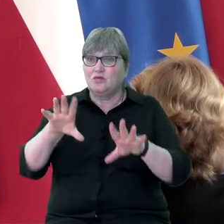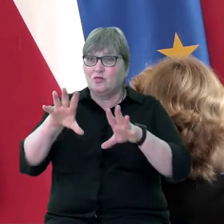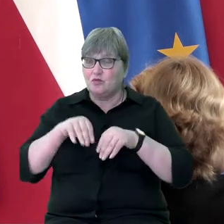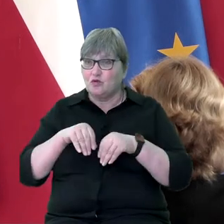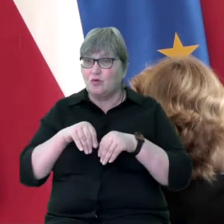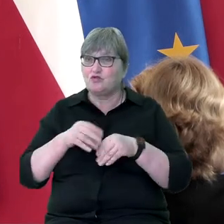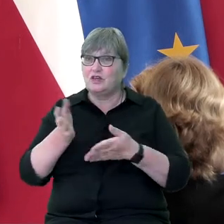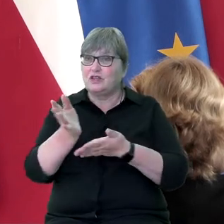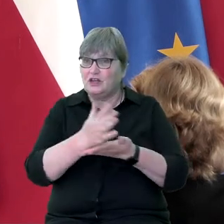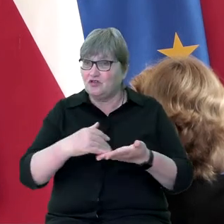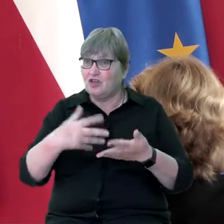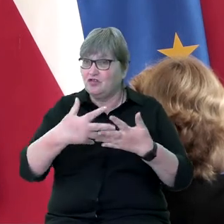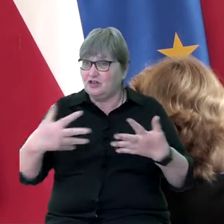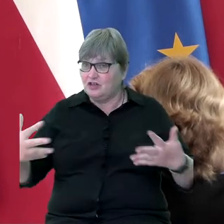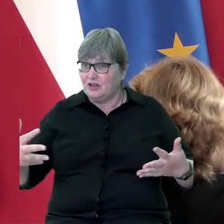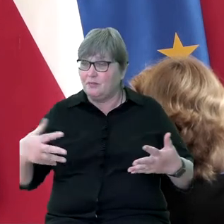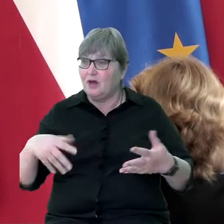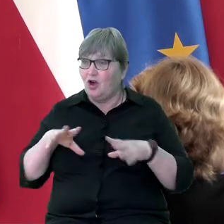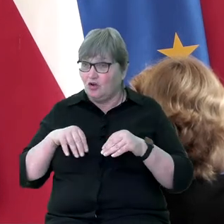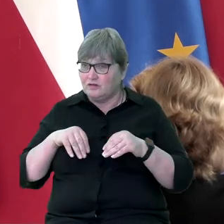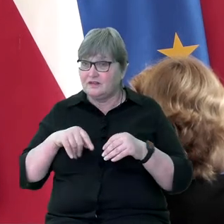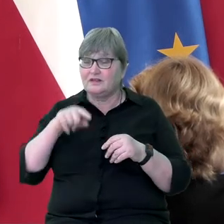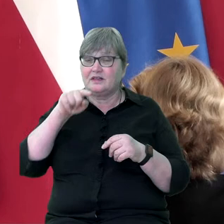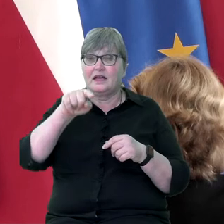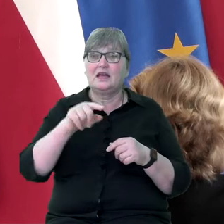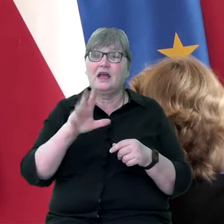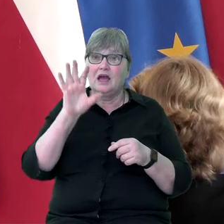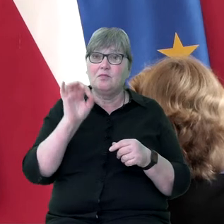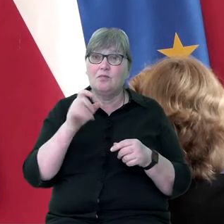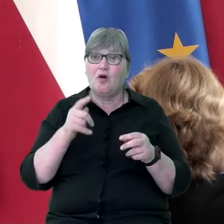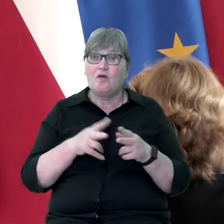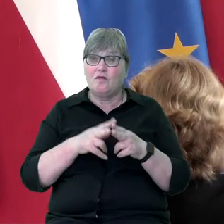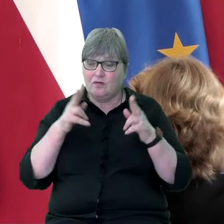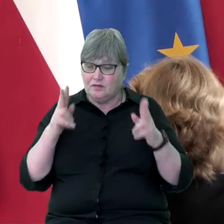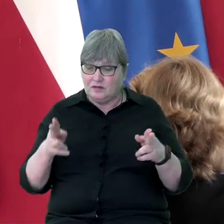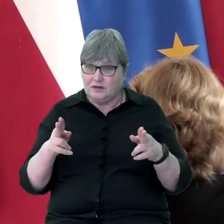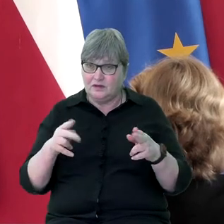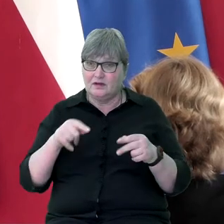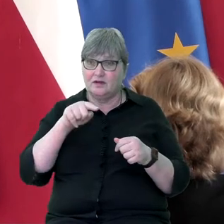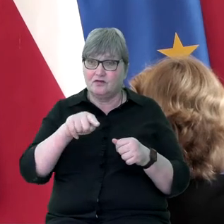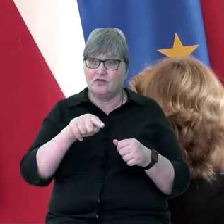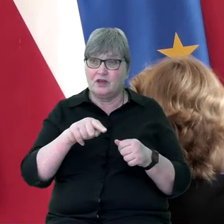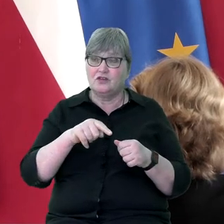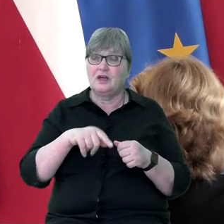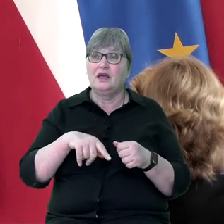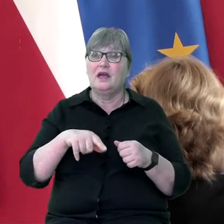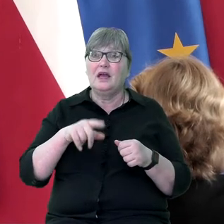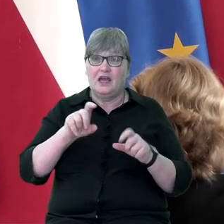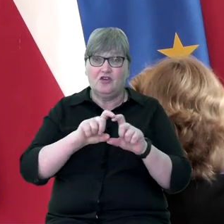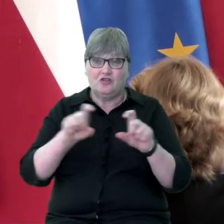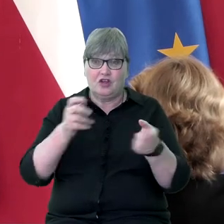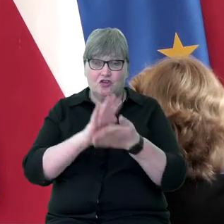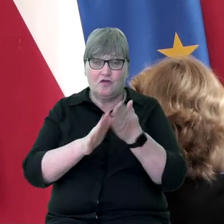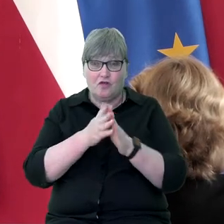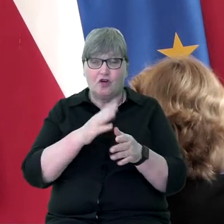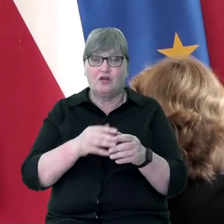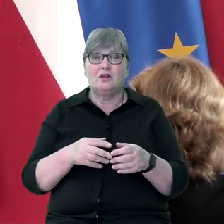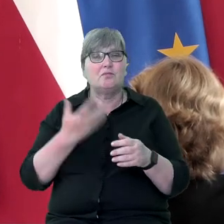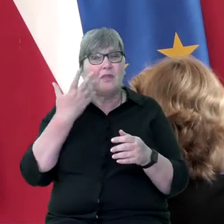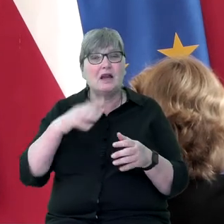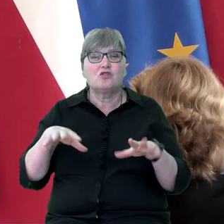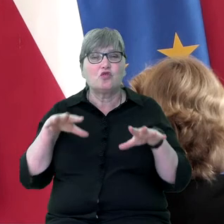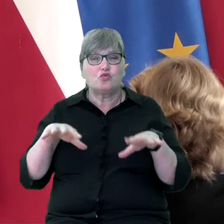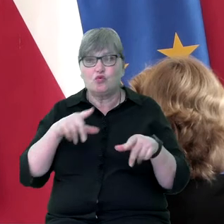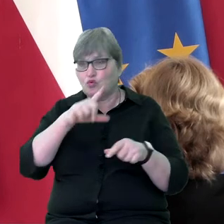gdyby nie to, że w ciągu trwania okresu okupacji olbrzymie zespoły ludzkie, ale także